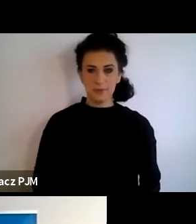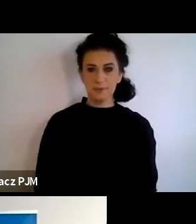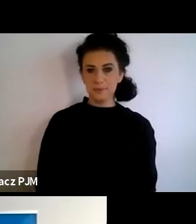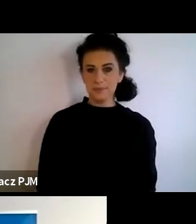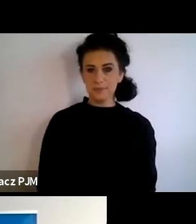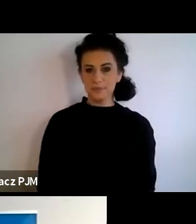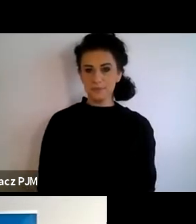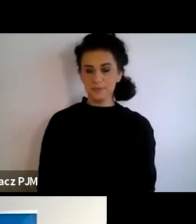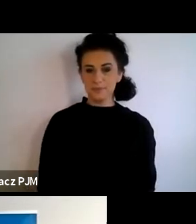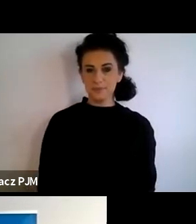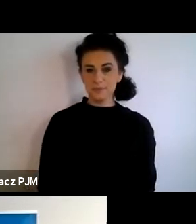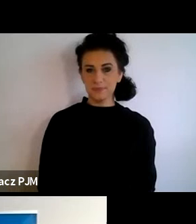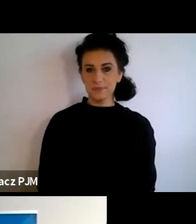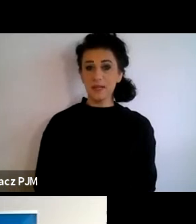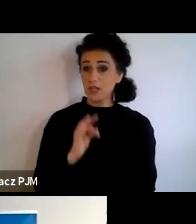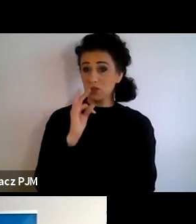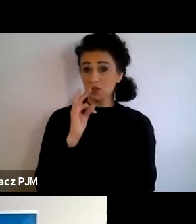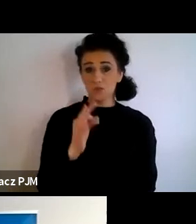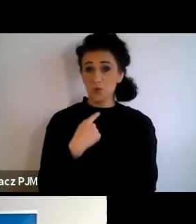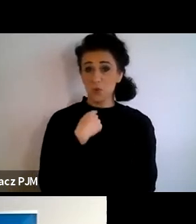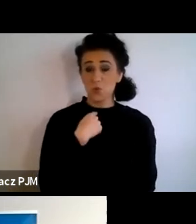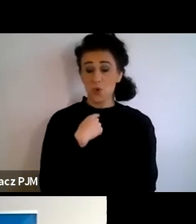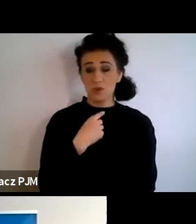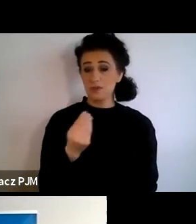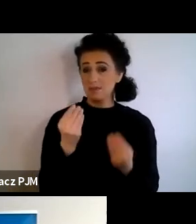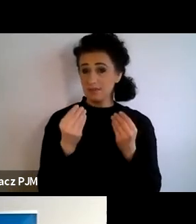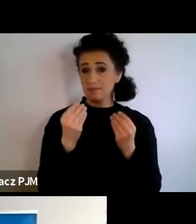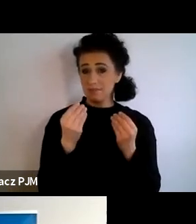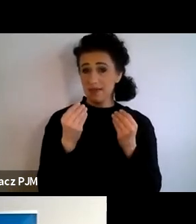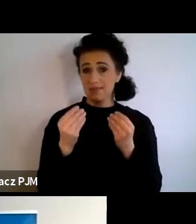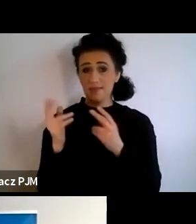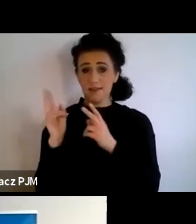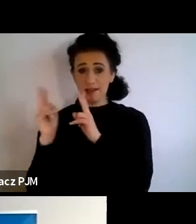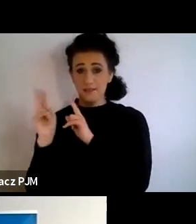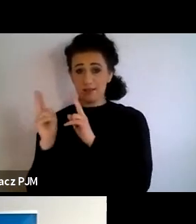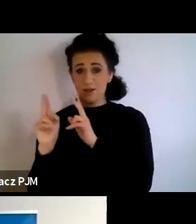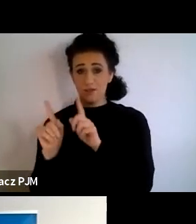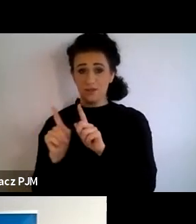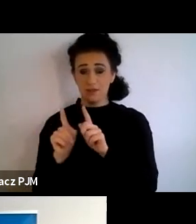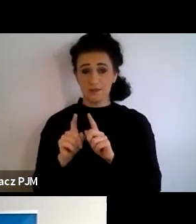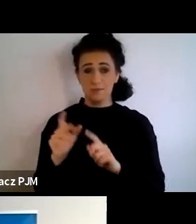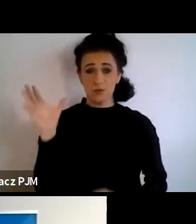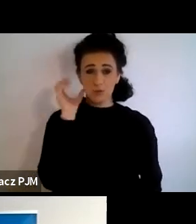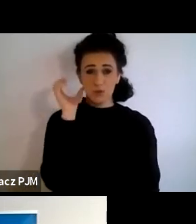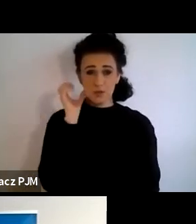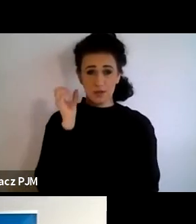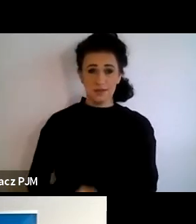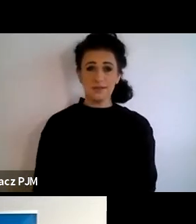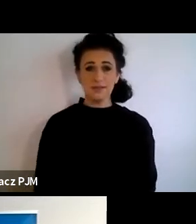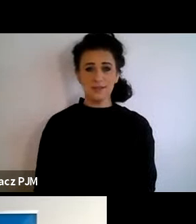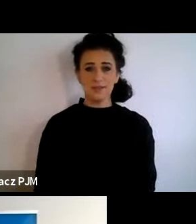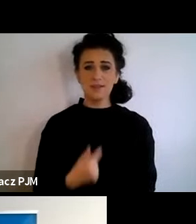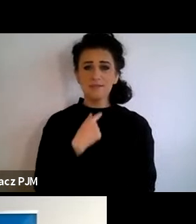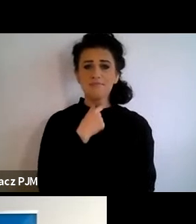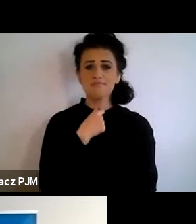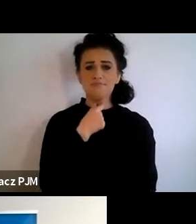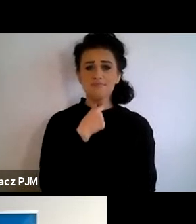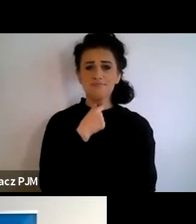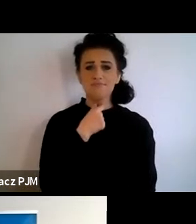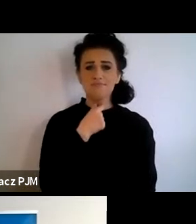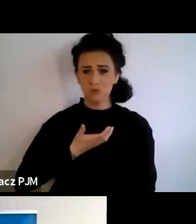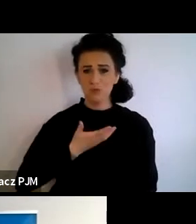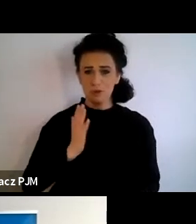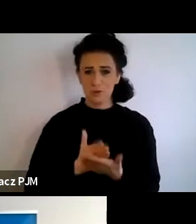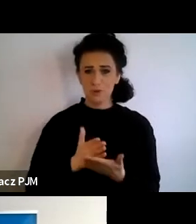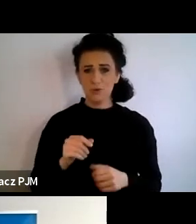i za Twój niezwykle radiowy głos, bo też... Ale słuchajcie, że wysiada mi głos i mamy tutaj przykład tego, że pandemia